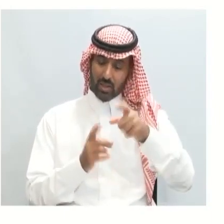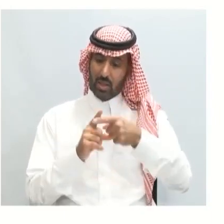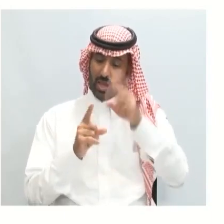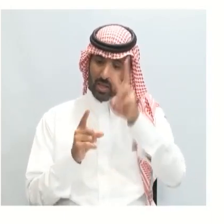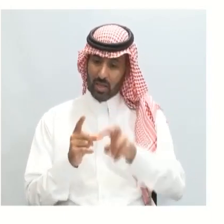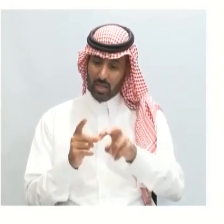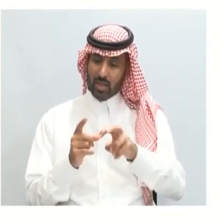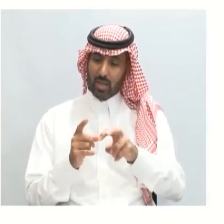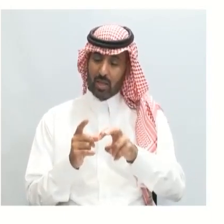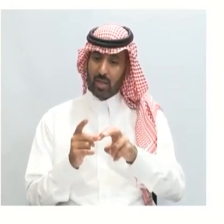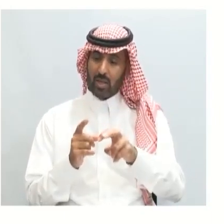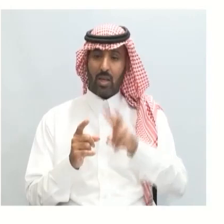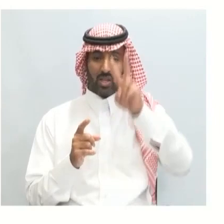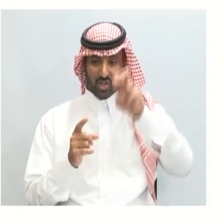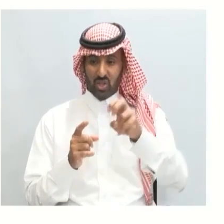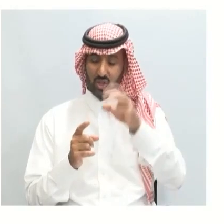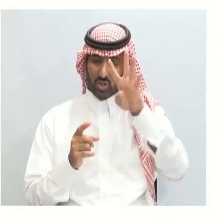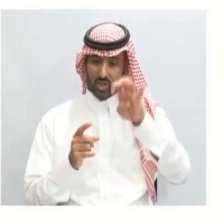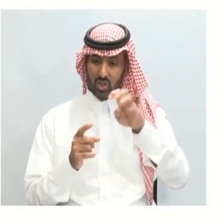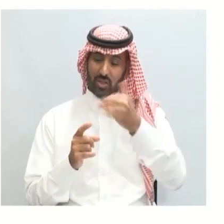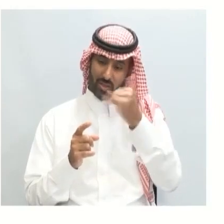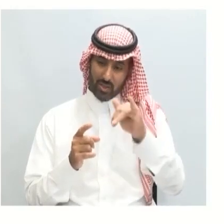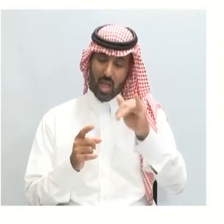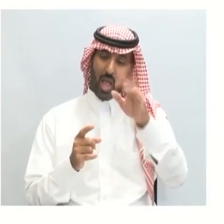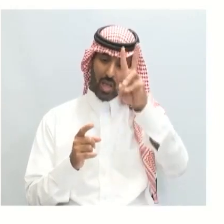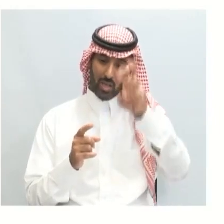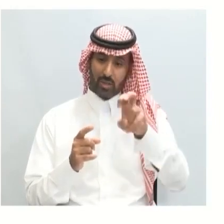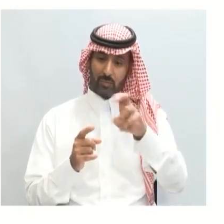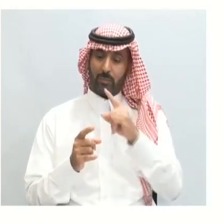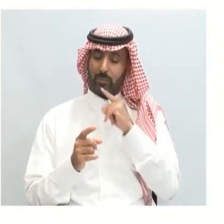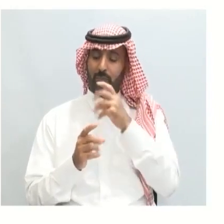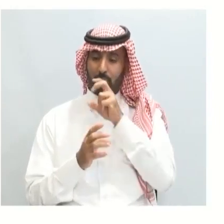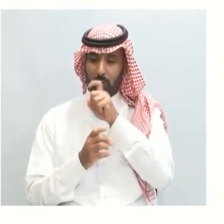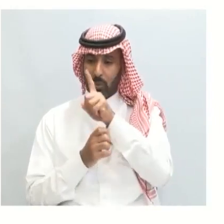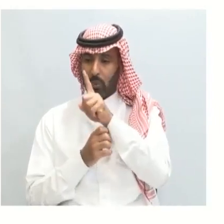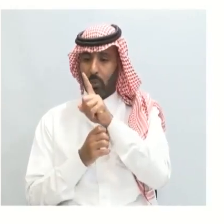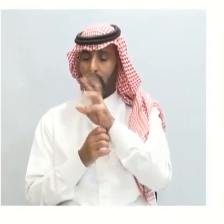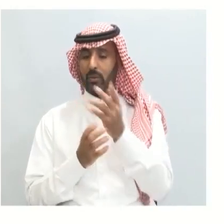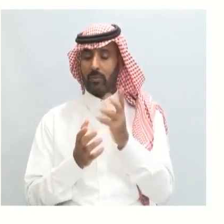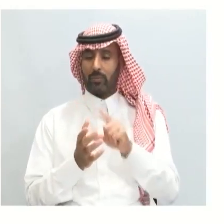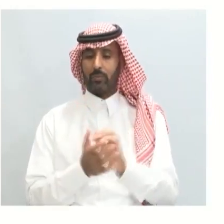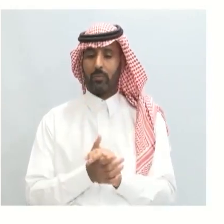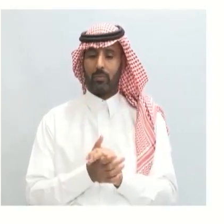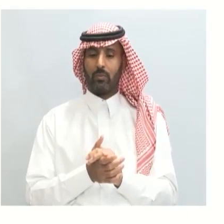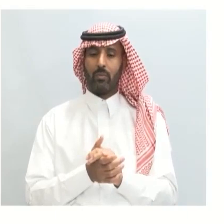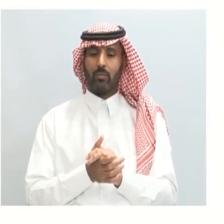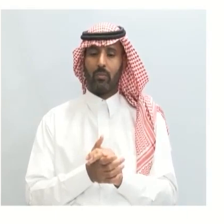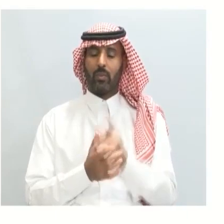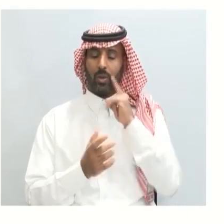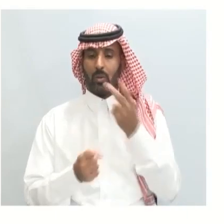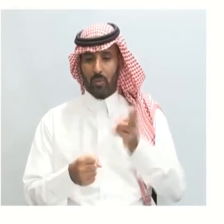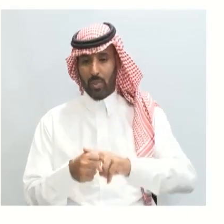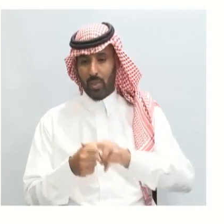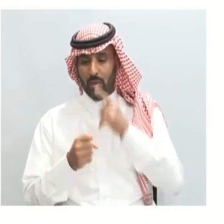الى النصف النصف نصف ال 40 كم سيكون 20 احسنتم اذا حجم الغاز سيكون 20 لتر اذا تمت